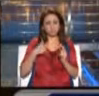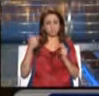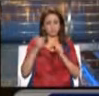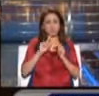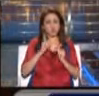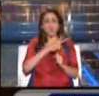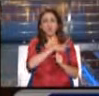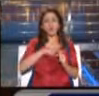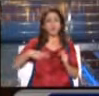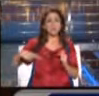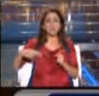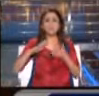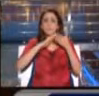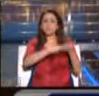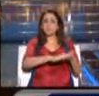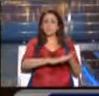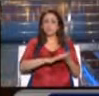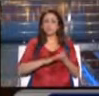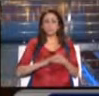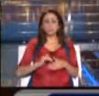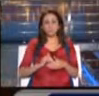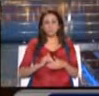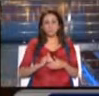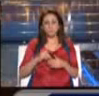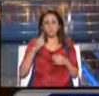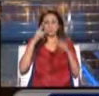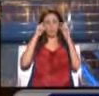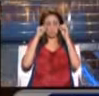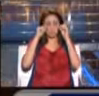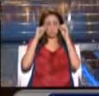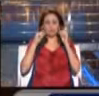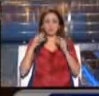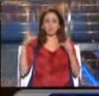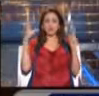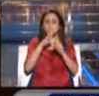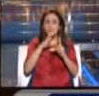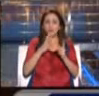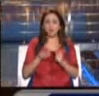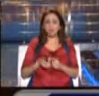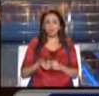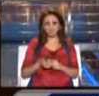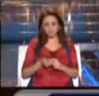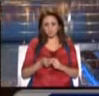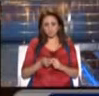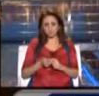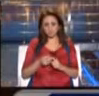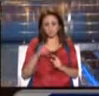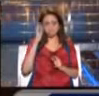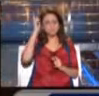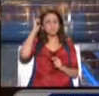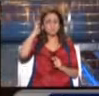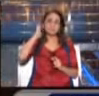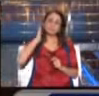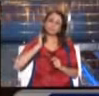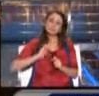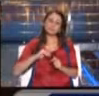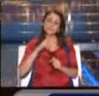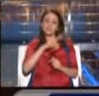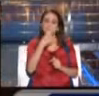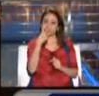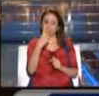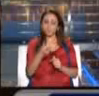الدوله لما تساعدهم على تغمض عينيها على الاقتحام، تغمض عينيها على اعتداء على لاعبين، تغمض عينيها عن، بس انت مش شايف كابتن احمد ان الموضوع